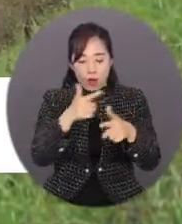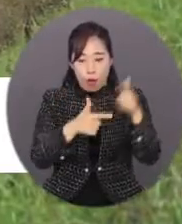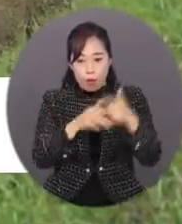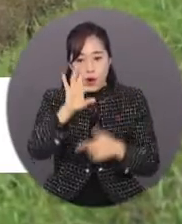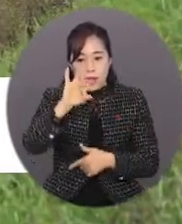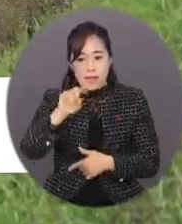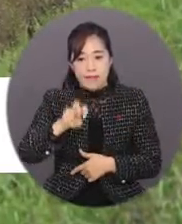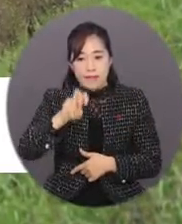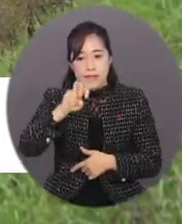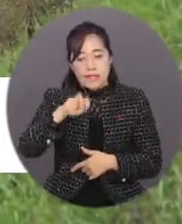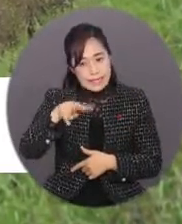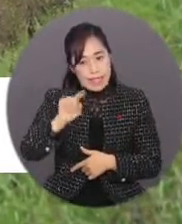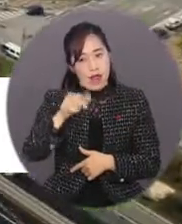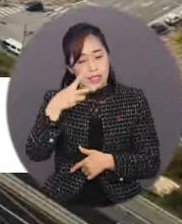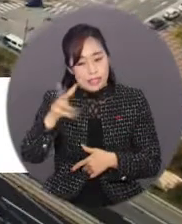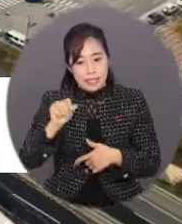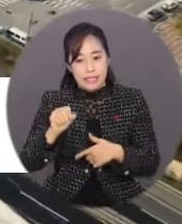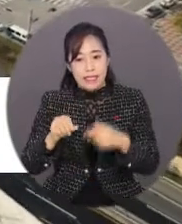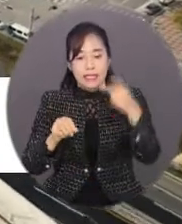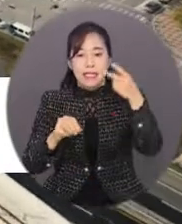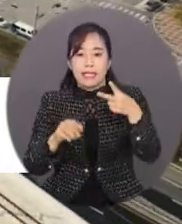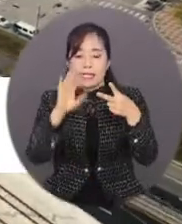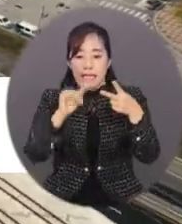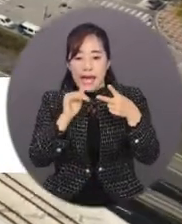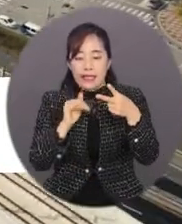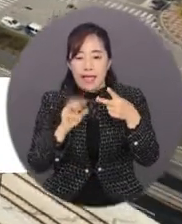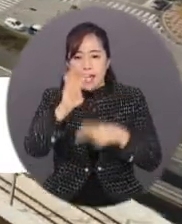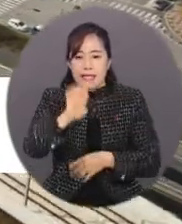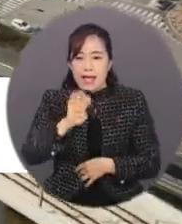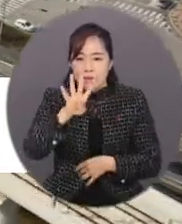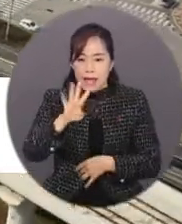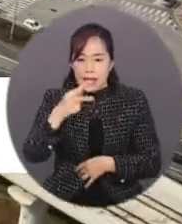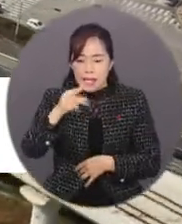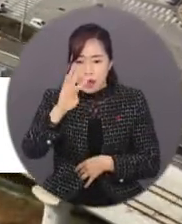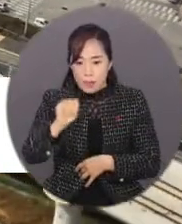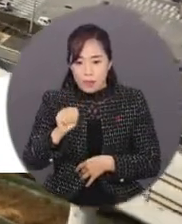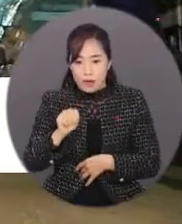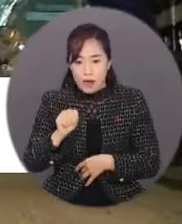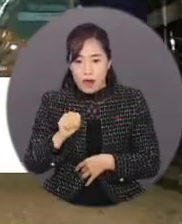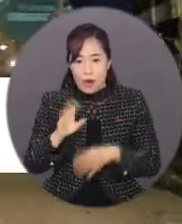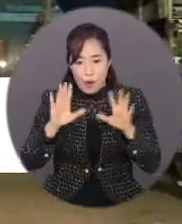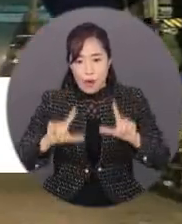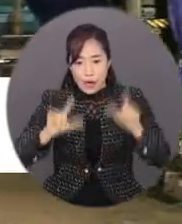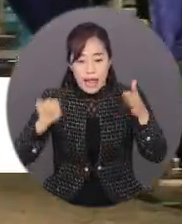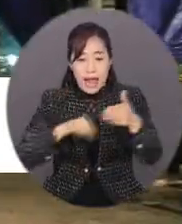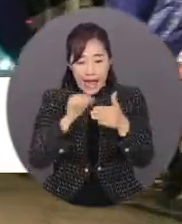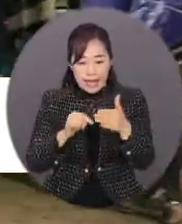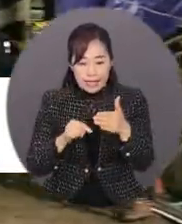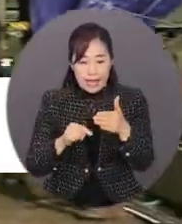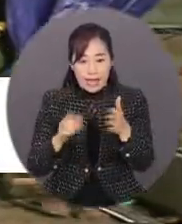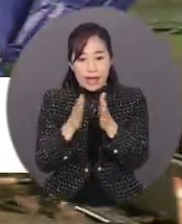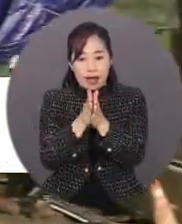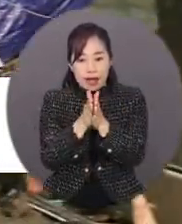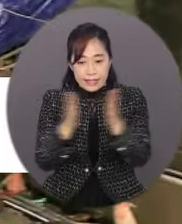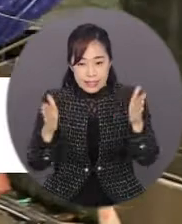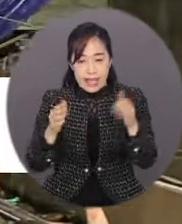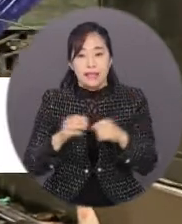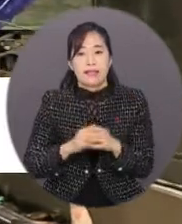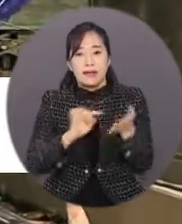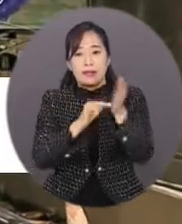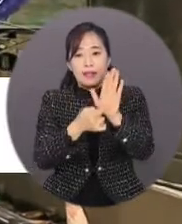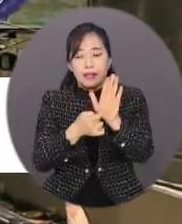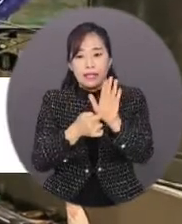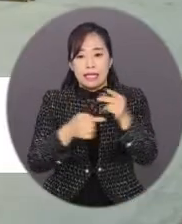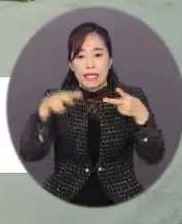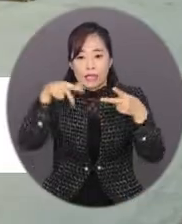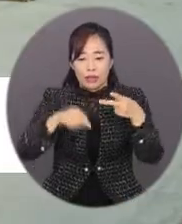잇는 호남고속철 2단계 공사 44km 구간을 연내 착공한다고 밝혔습니다. 올해가 2주도